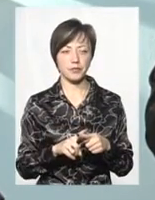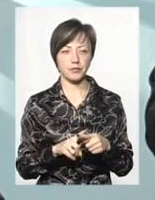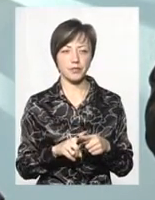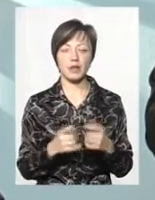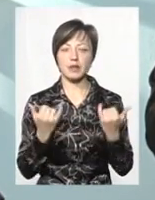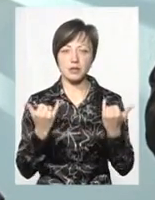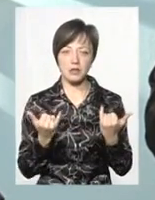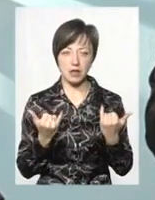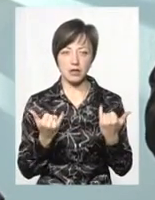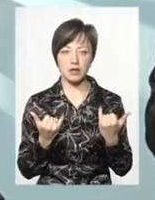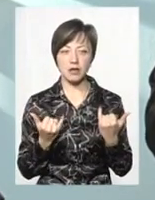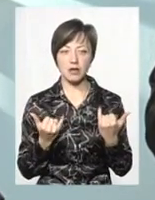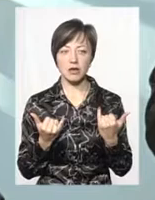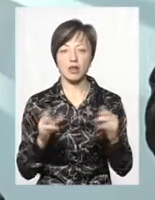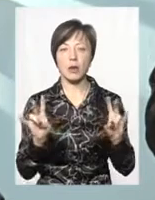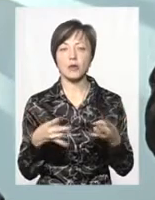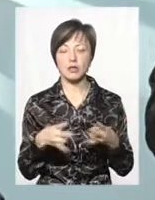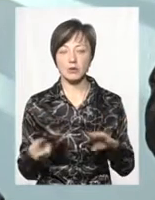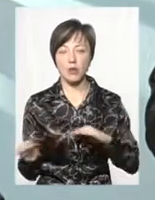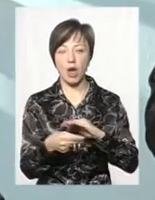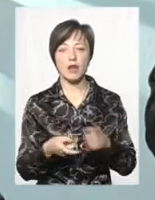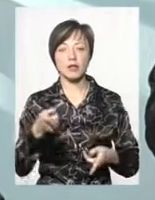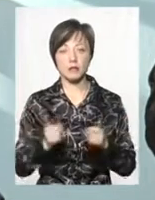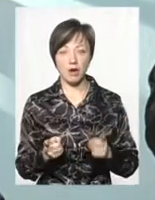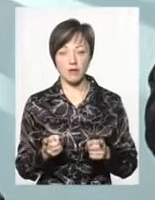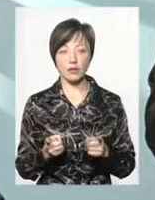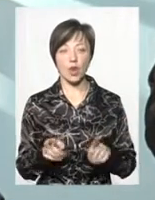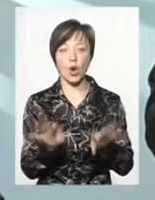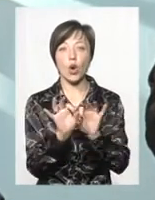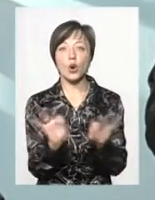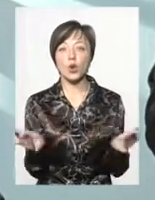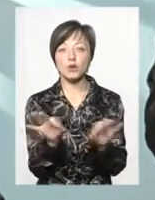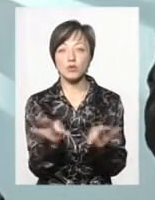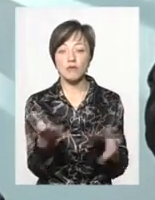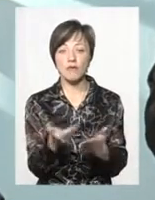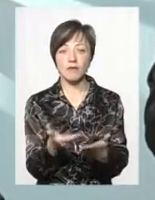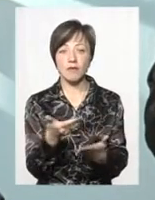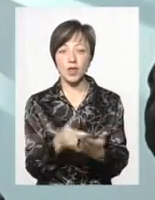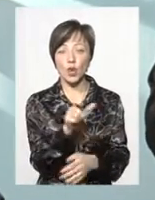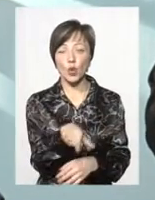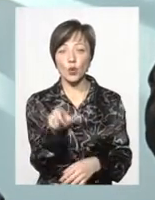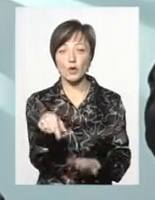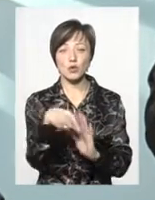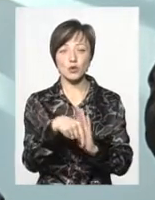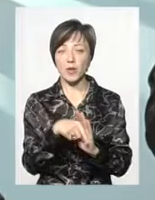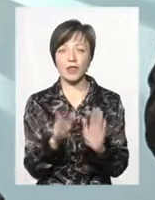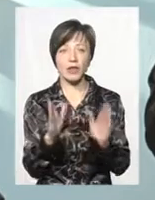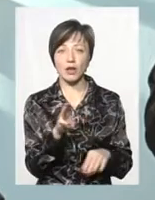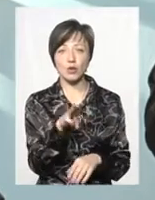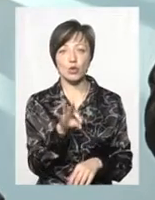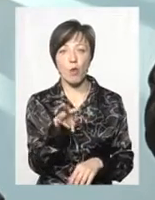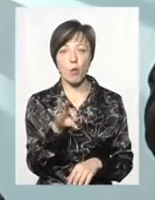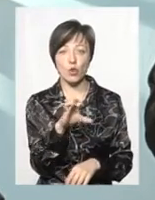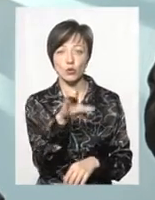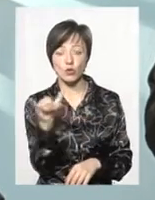значить, зараз він ще каже, пропаганда, це не потрібно, а насправді розтолкувати людям суть не тільки Томосу, а